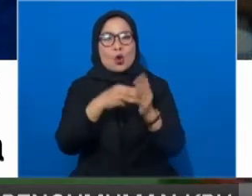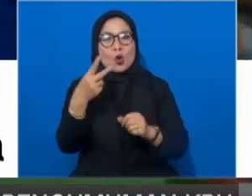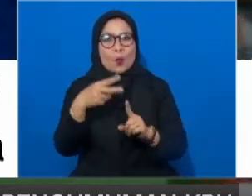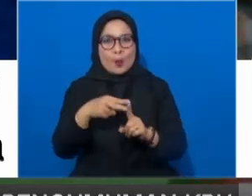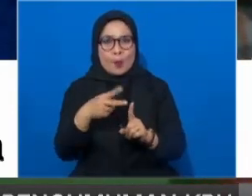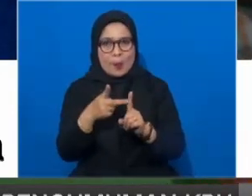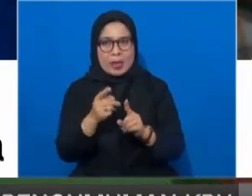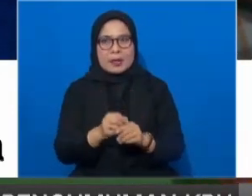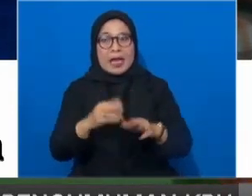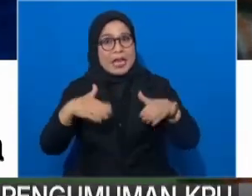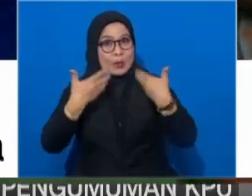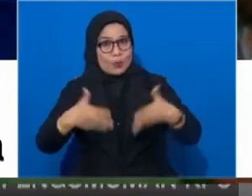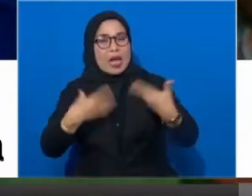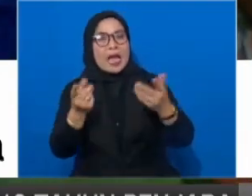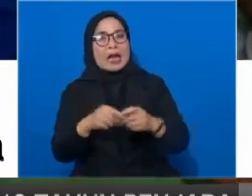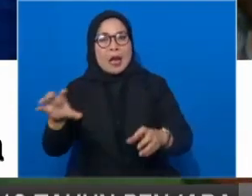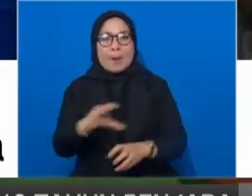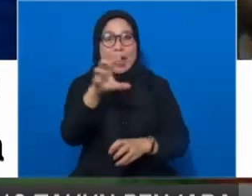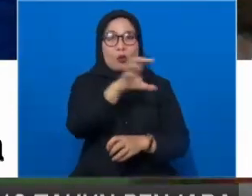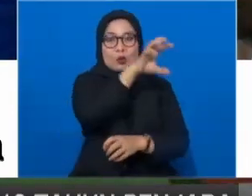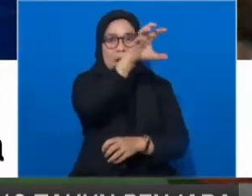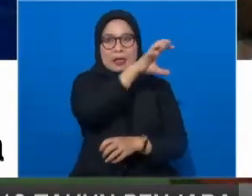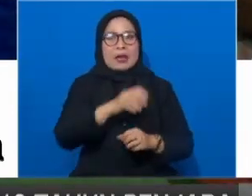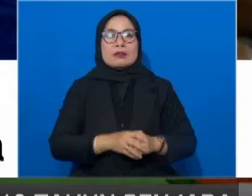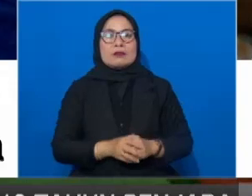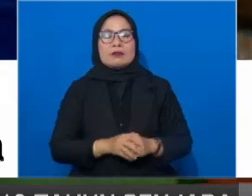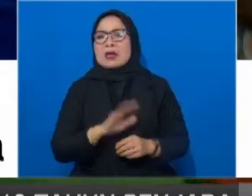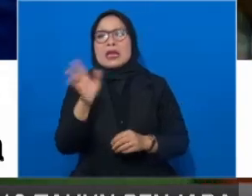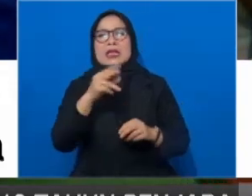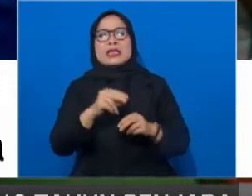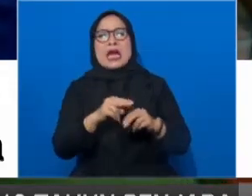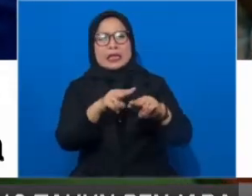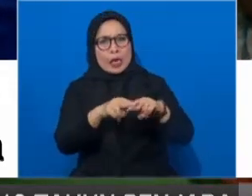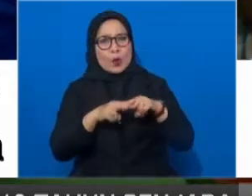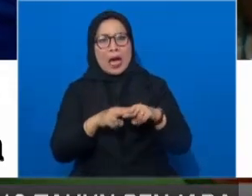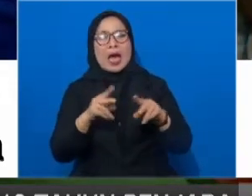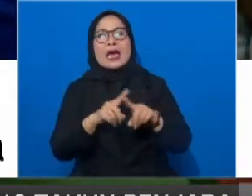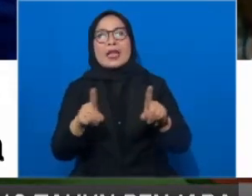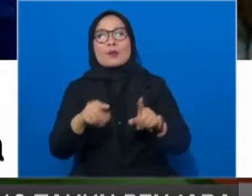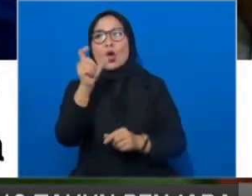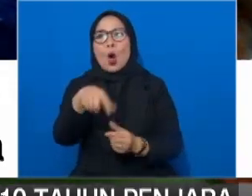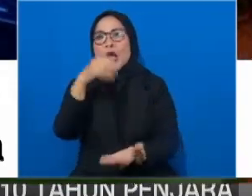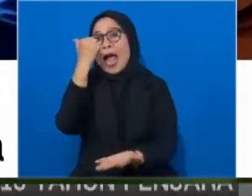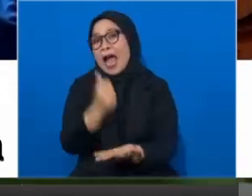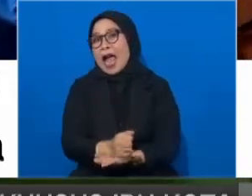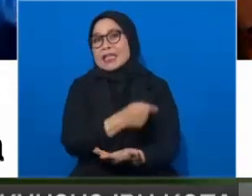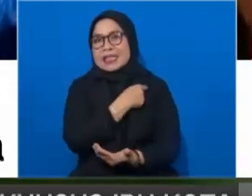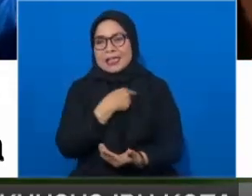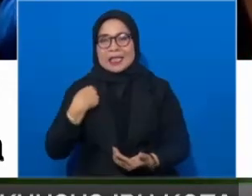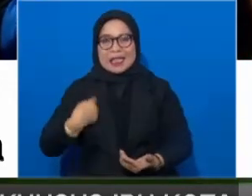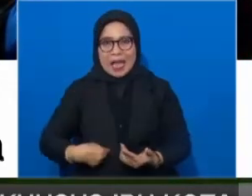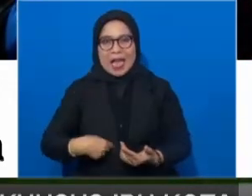Ce? Ada barongsai dan itu pun bukan yang sewa yang gimana-gimana. Memang itu orang sendiri yang bisa main untuk menghibur ketika lagi